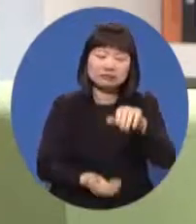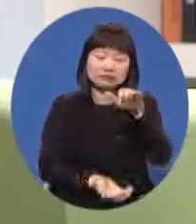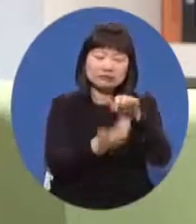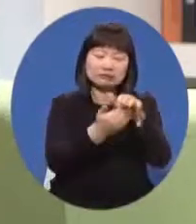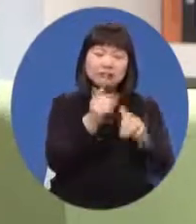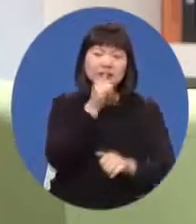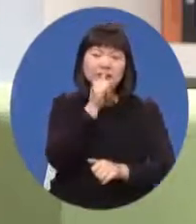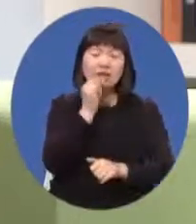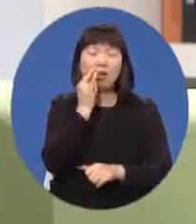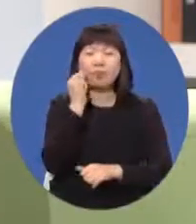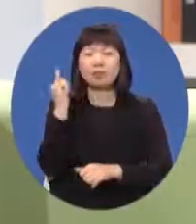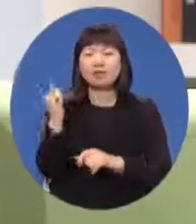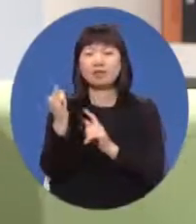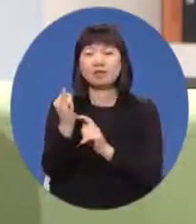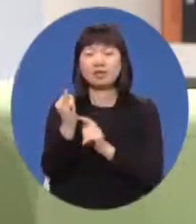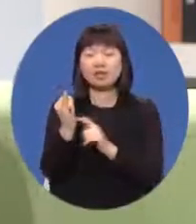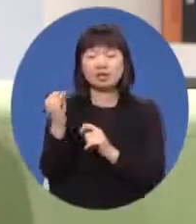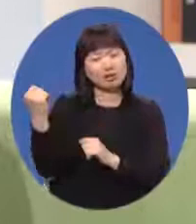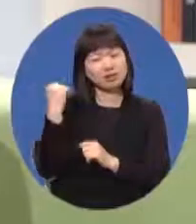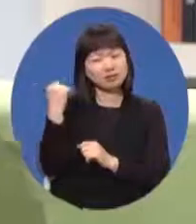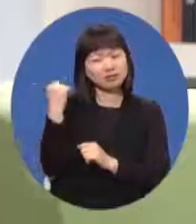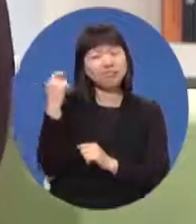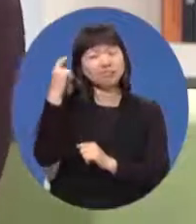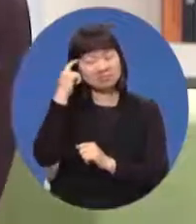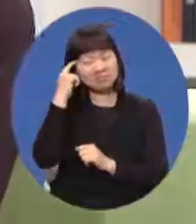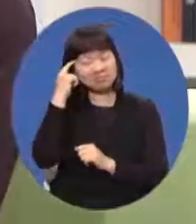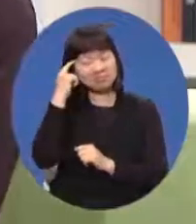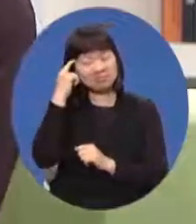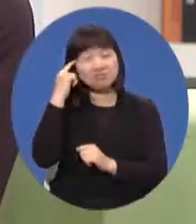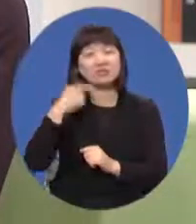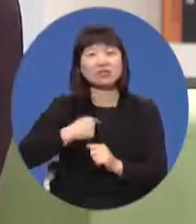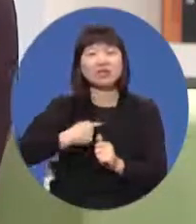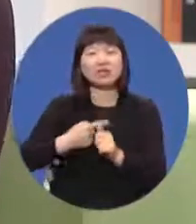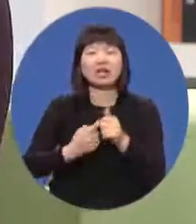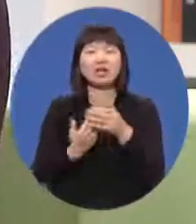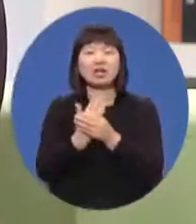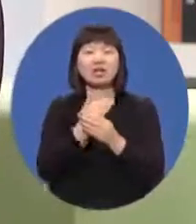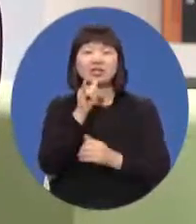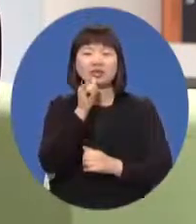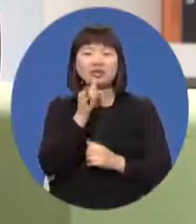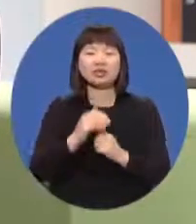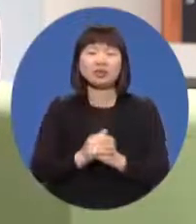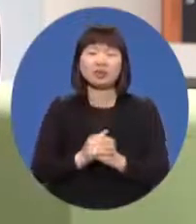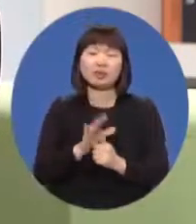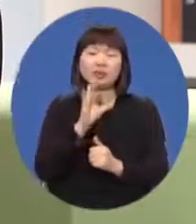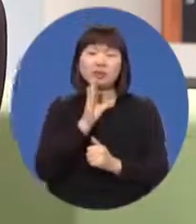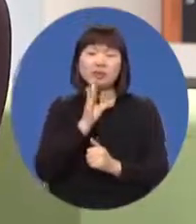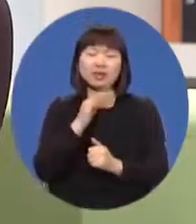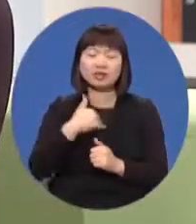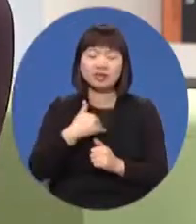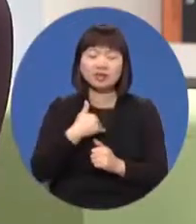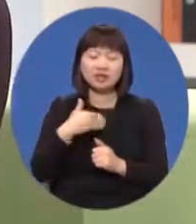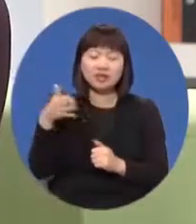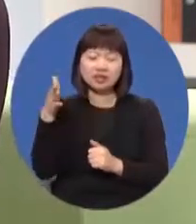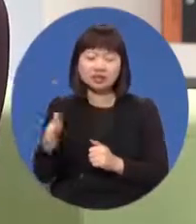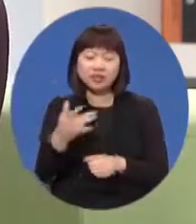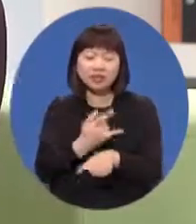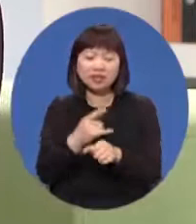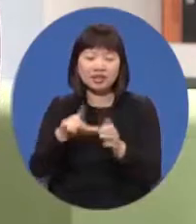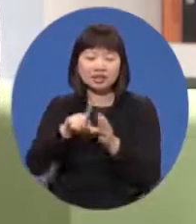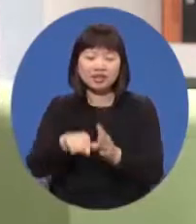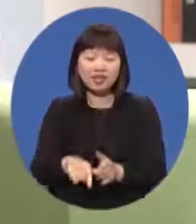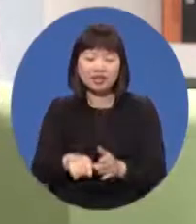것이 어머니가의 힘이 아닐까 힘일까? 이런 생각이 저와 들었어요. 그렇죠. 왜냐하면 정말 제가 전공을 하는데도